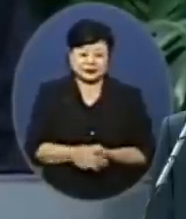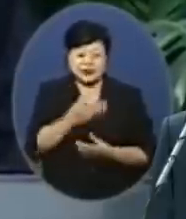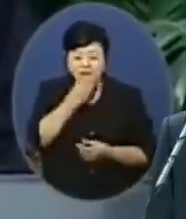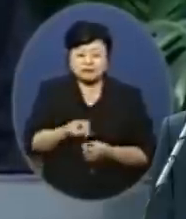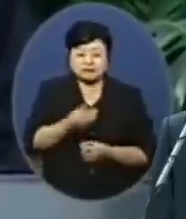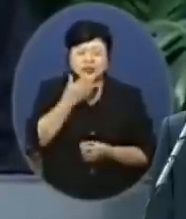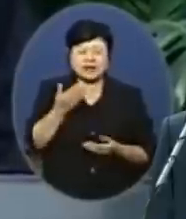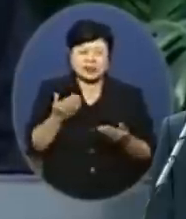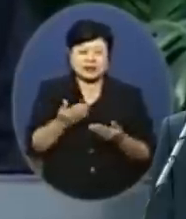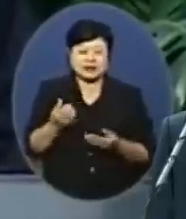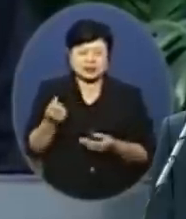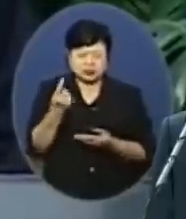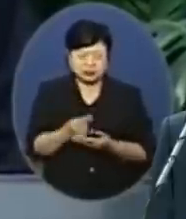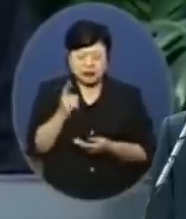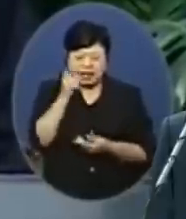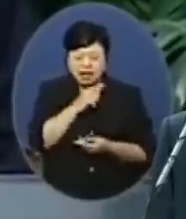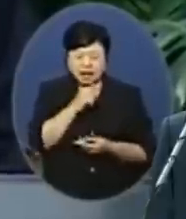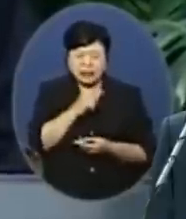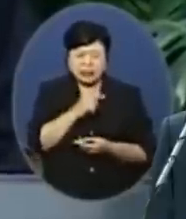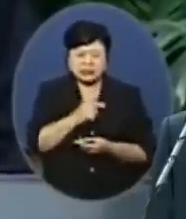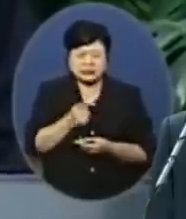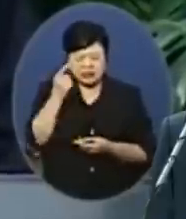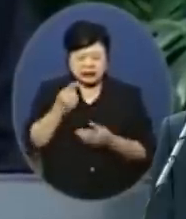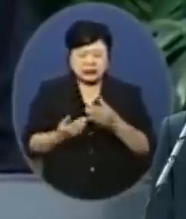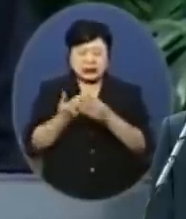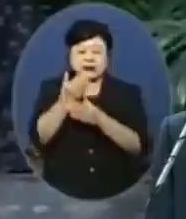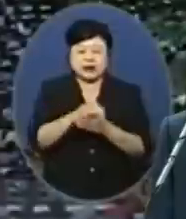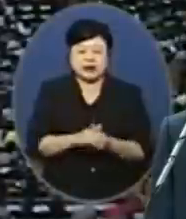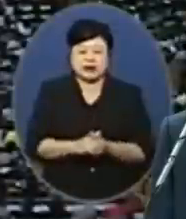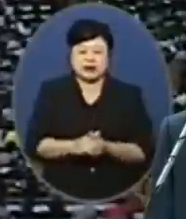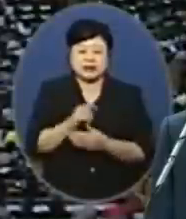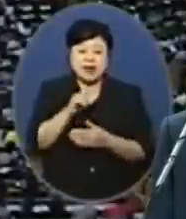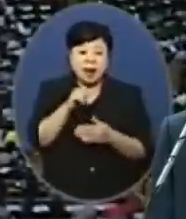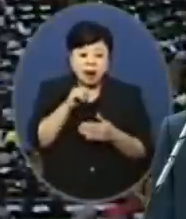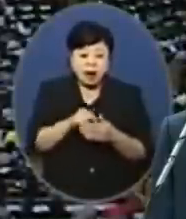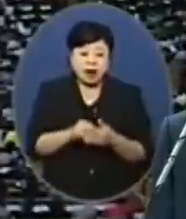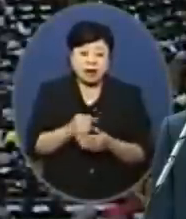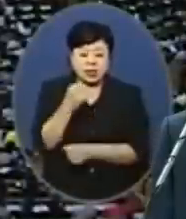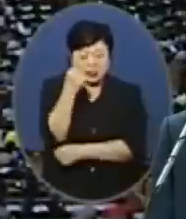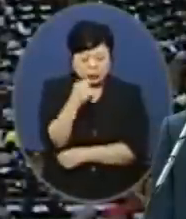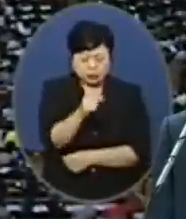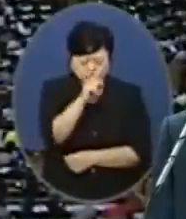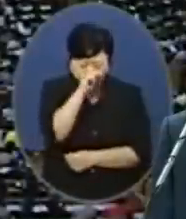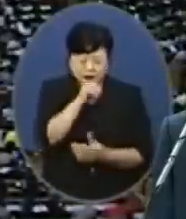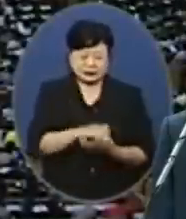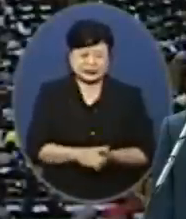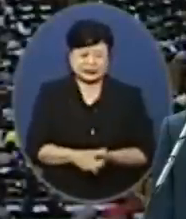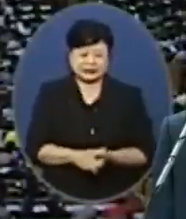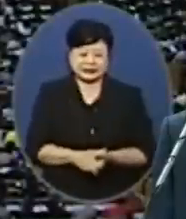불행한 일을 가져오는 악한 생각이 터져 나오는 것입니다. 마음에 근본적으로 좋아야지